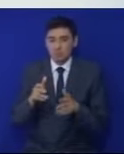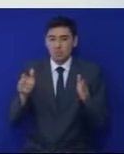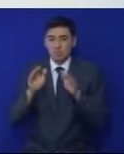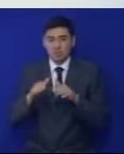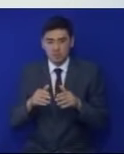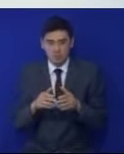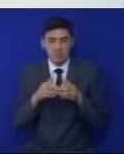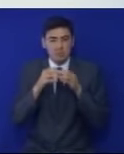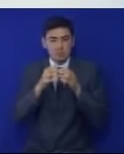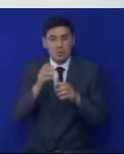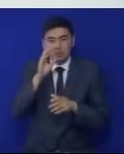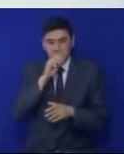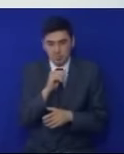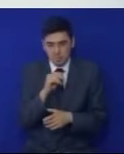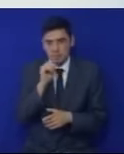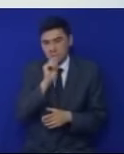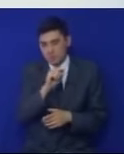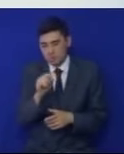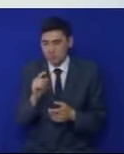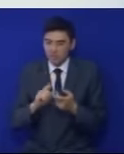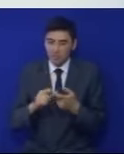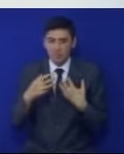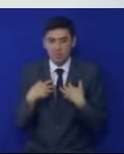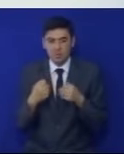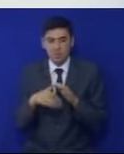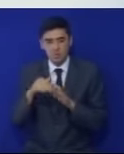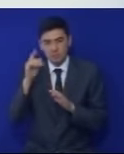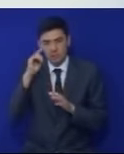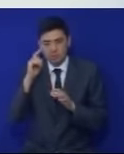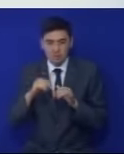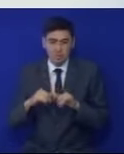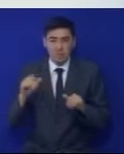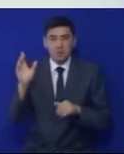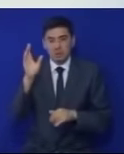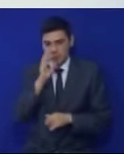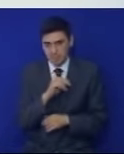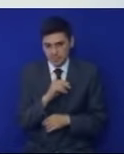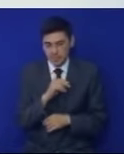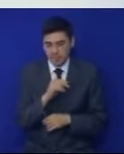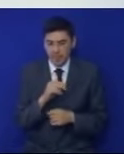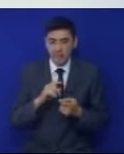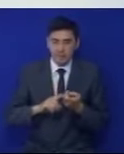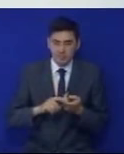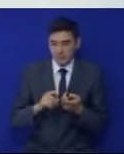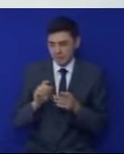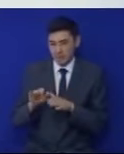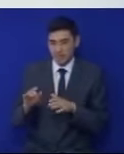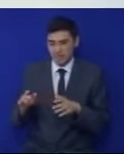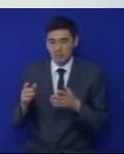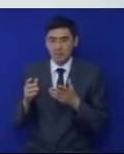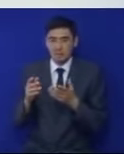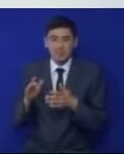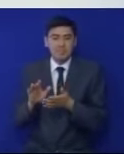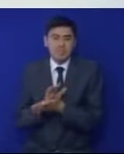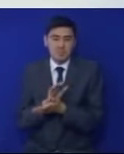шыңдауға, сондай-ақ басқа да білім мен іскерлік қабілеттерін артыруға мүмкіндік бермек. Сауықтыру орындарында әлеуметтік жағынан аз қамтылған балалар